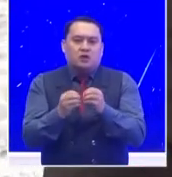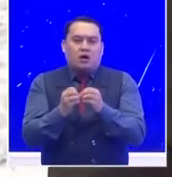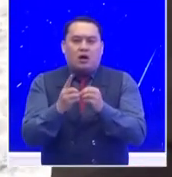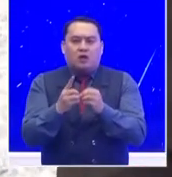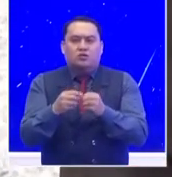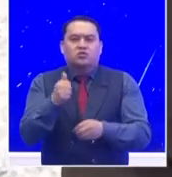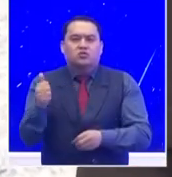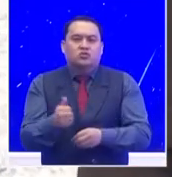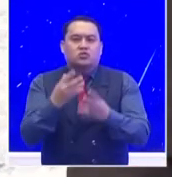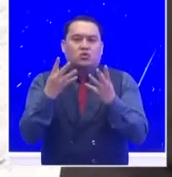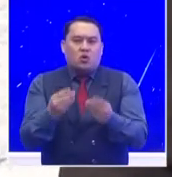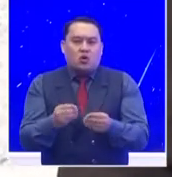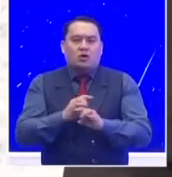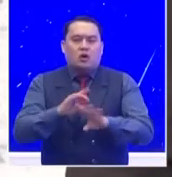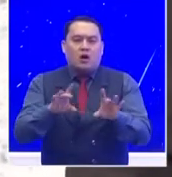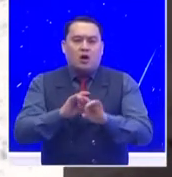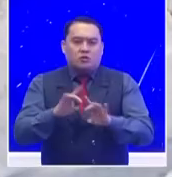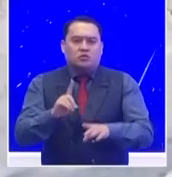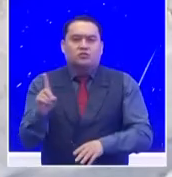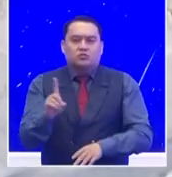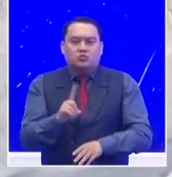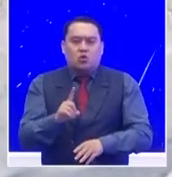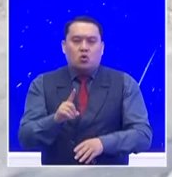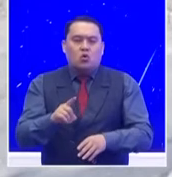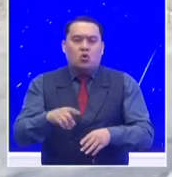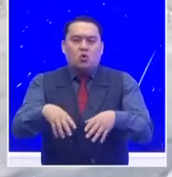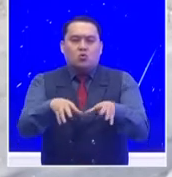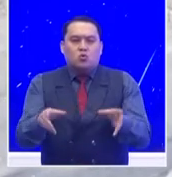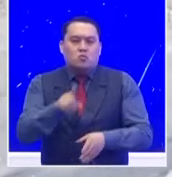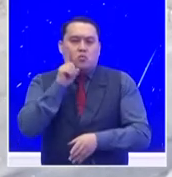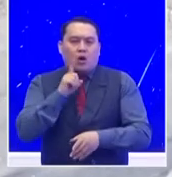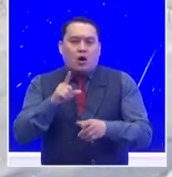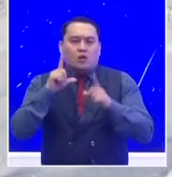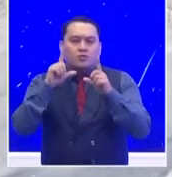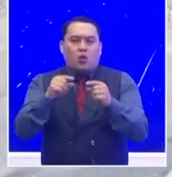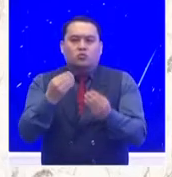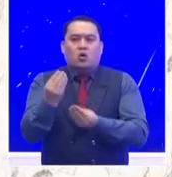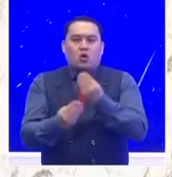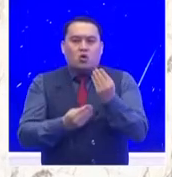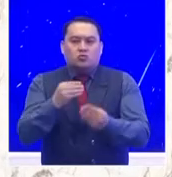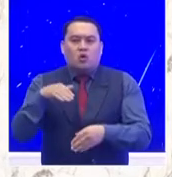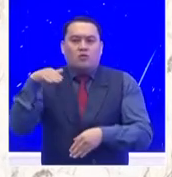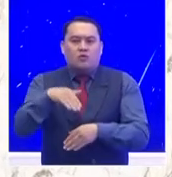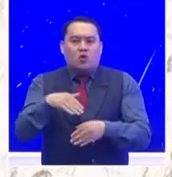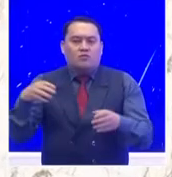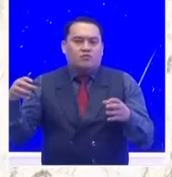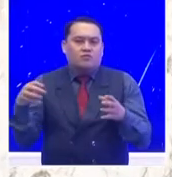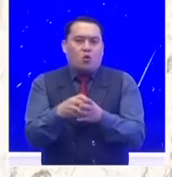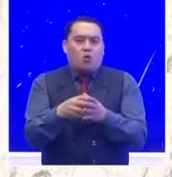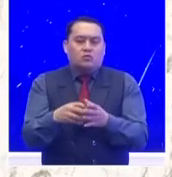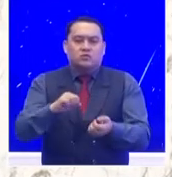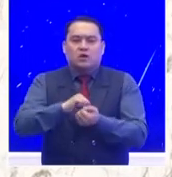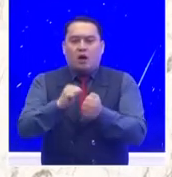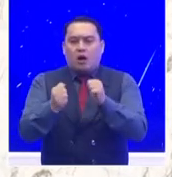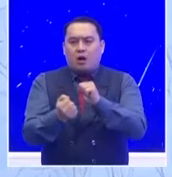11 часами дня. Как рассказывает Владимир Наточий, взяв на прокат тюбинг, молодой человек отправился кататься. Спускаясь с горы, он врезался об огромный